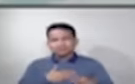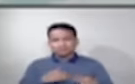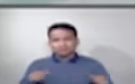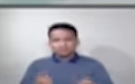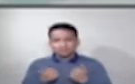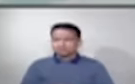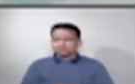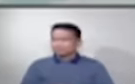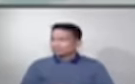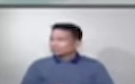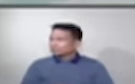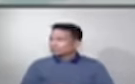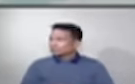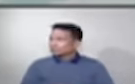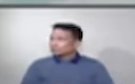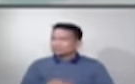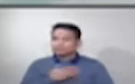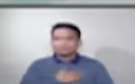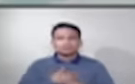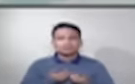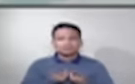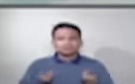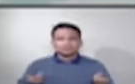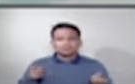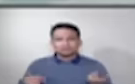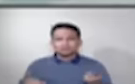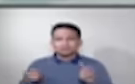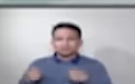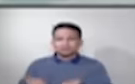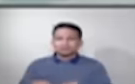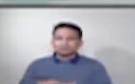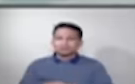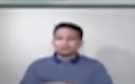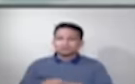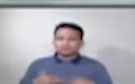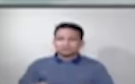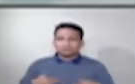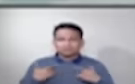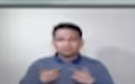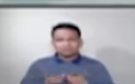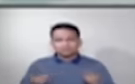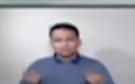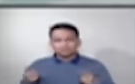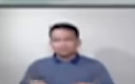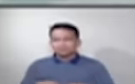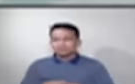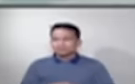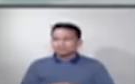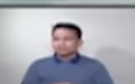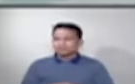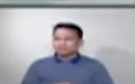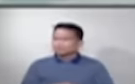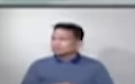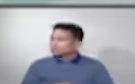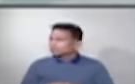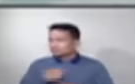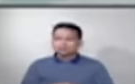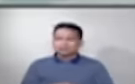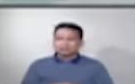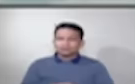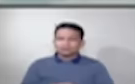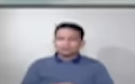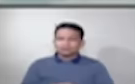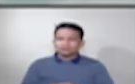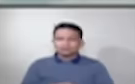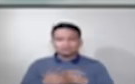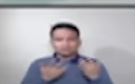ko na aksidente ah. Labas na naman ako dun sa mga pangyayari sa iyong buhay. Hindi na nga ako nag-ahabol dun sa mga bata, tapos kikipitin mo pa ako.